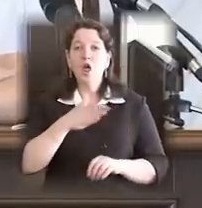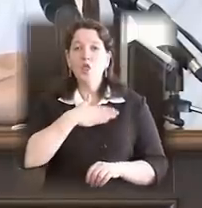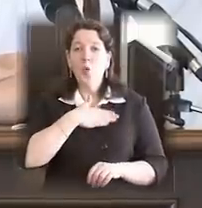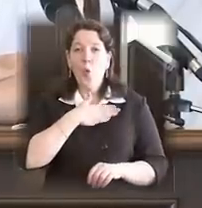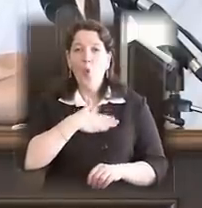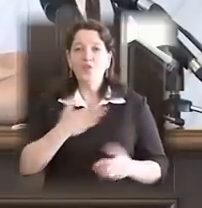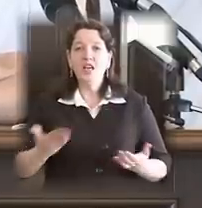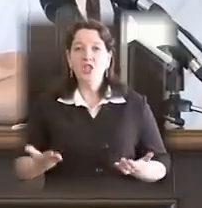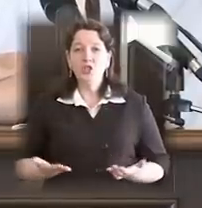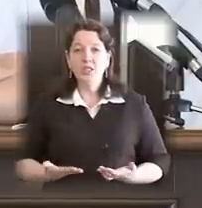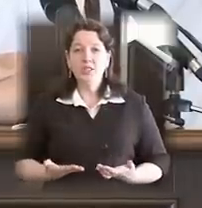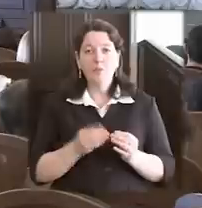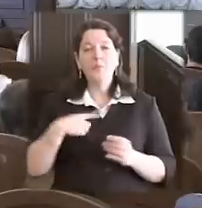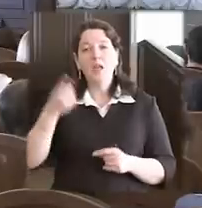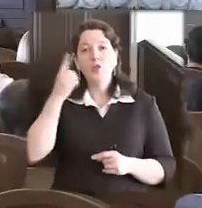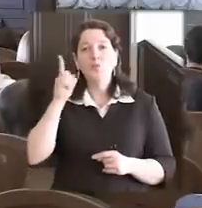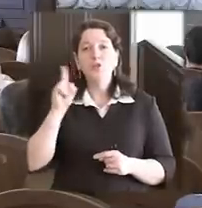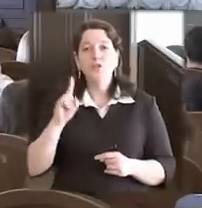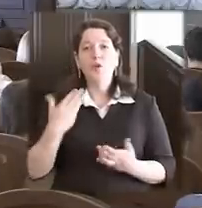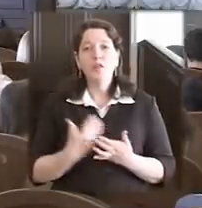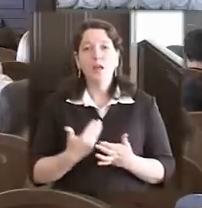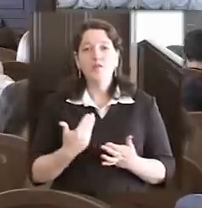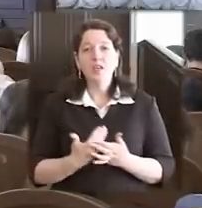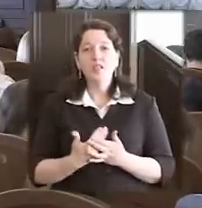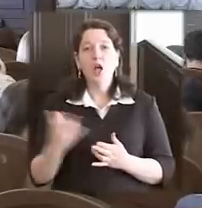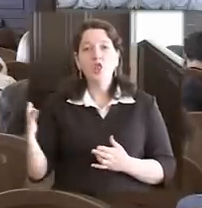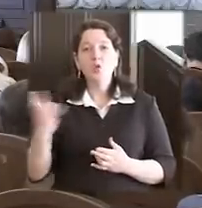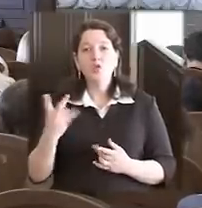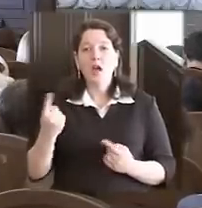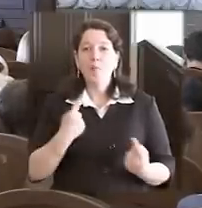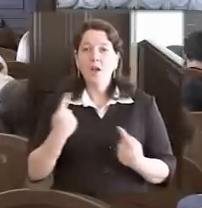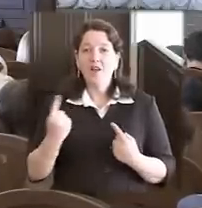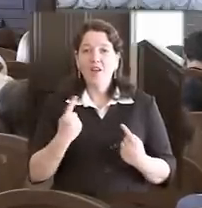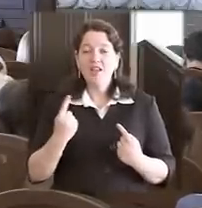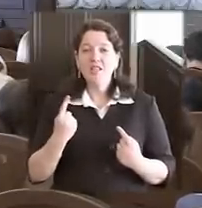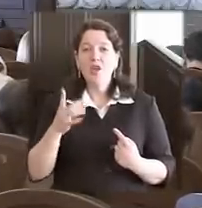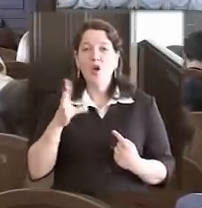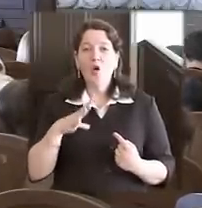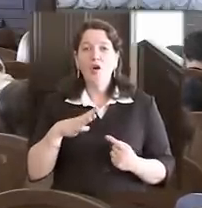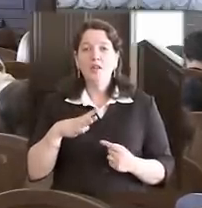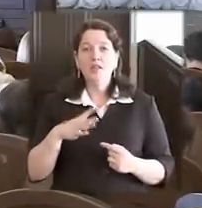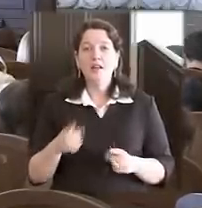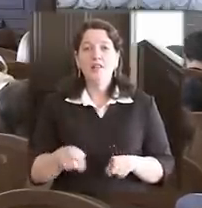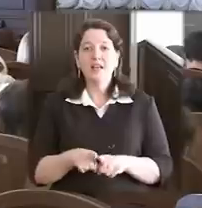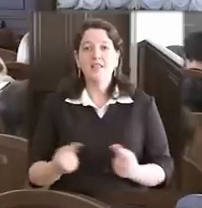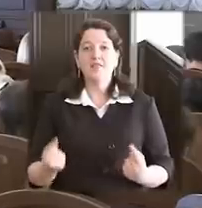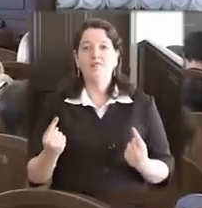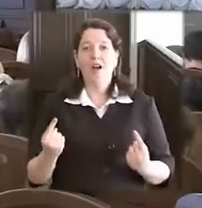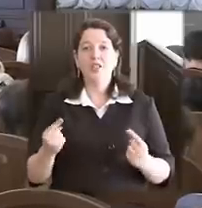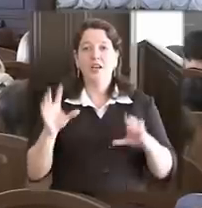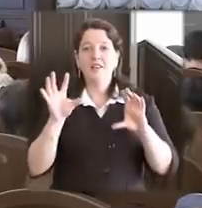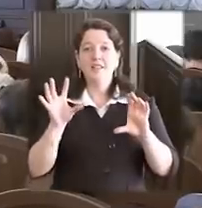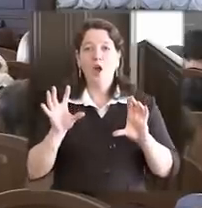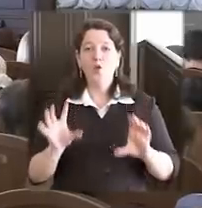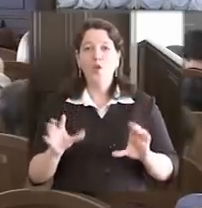законы духовной жизни. Я думаю, что, может быть, действительно стоит нам все-таки поговорить о некоторых действительно существующих